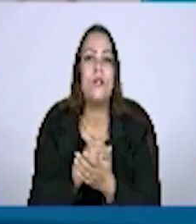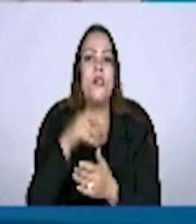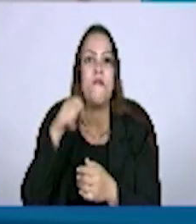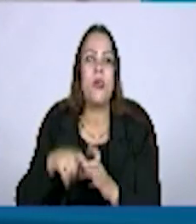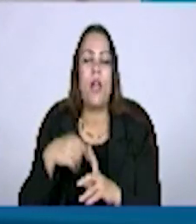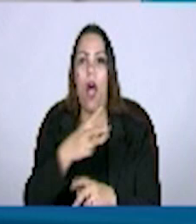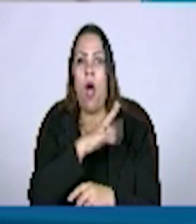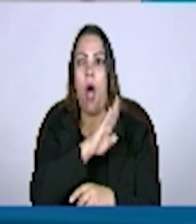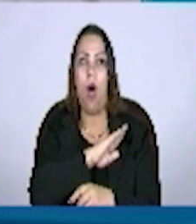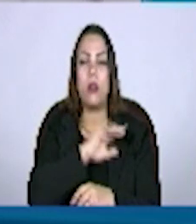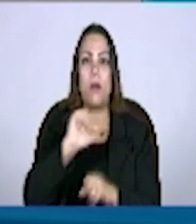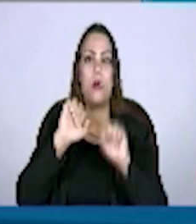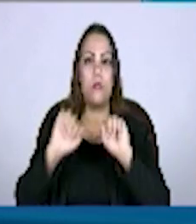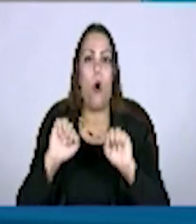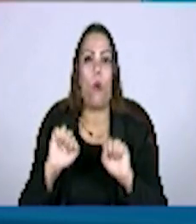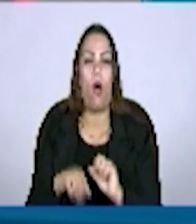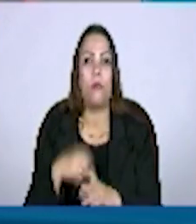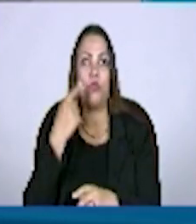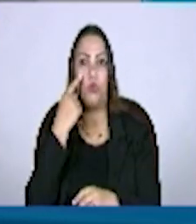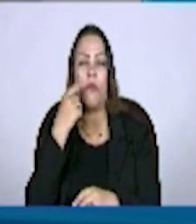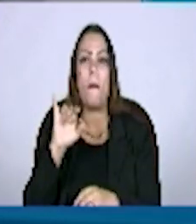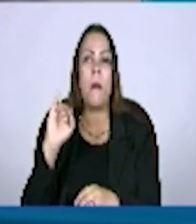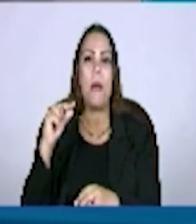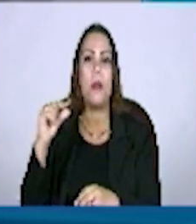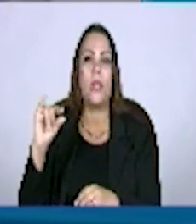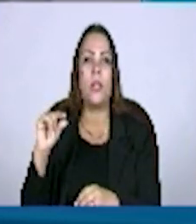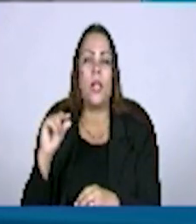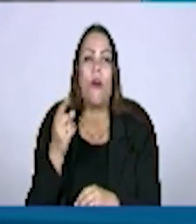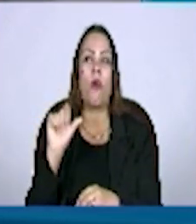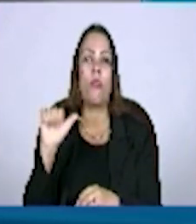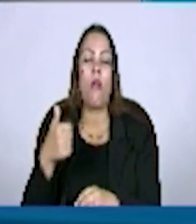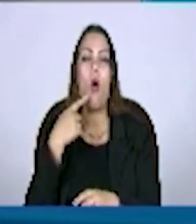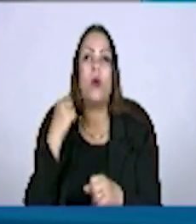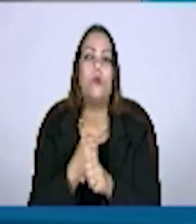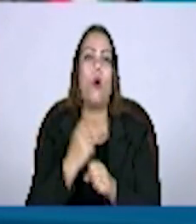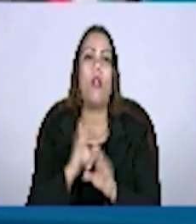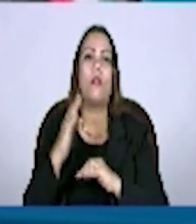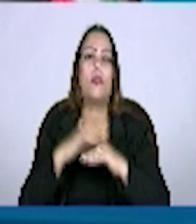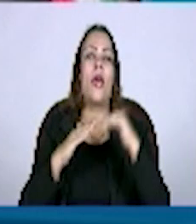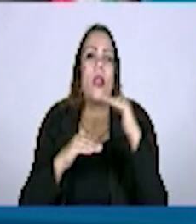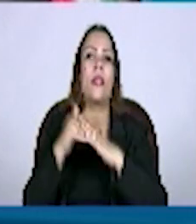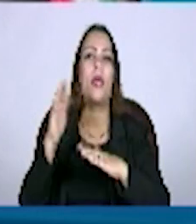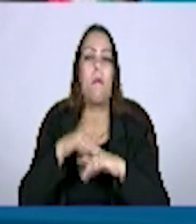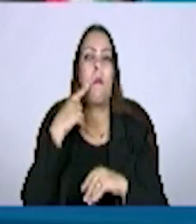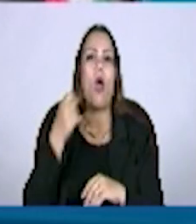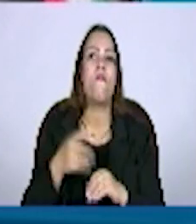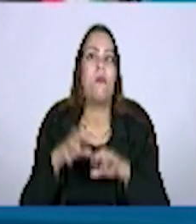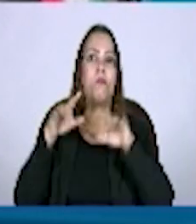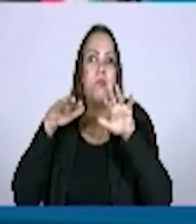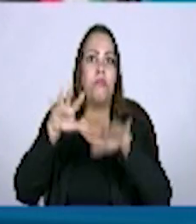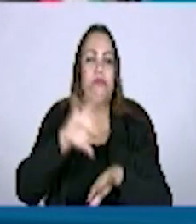يعني في الحرس الثوري هو محمد رضا زهدي كان له دور في ترتيب ما يعرف بطوفان